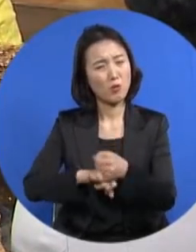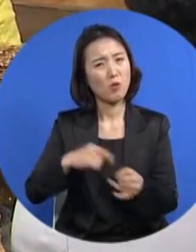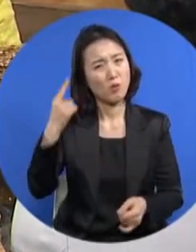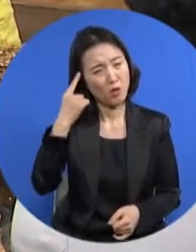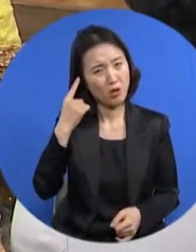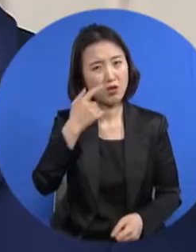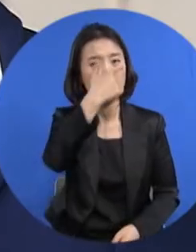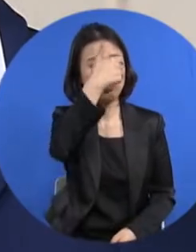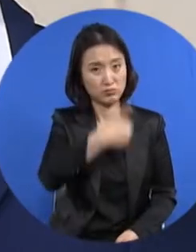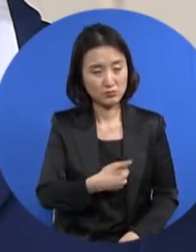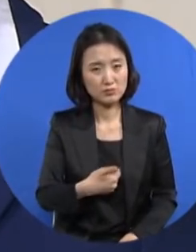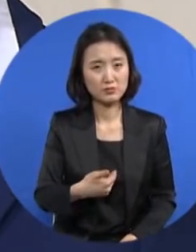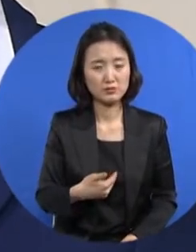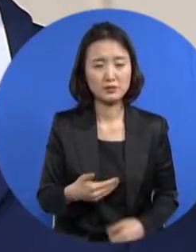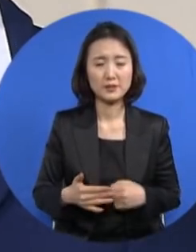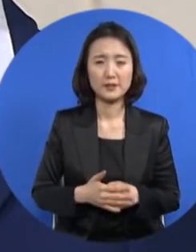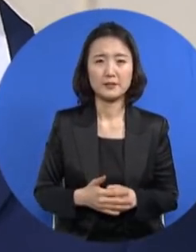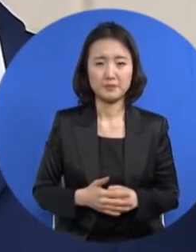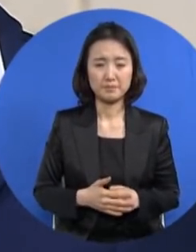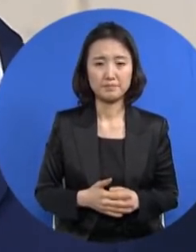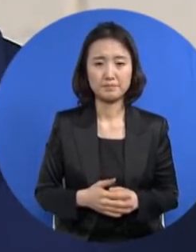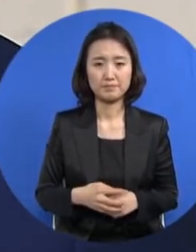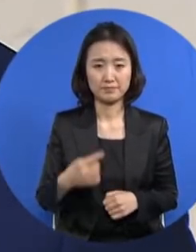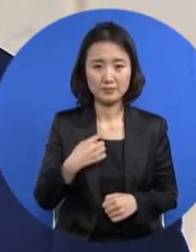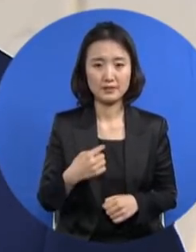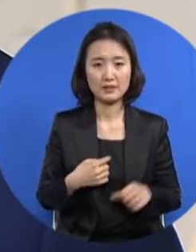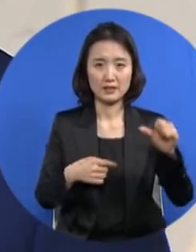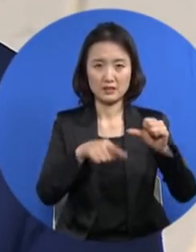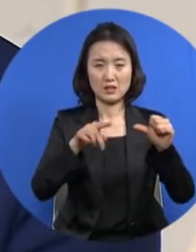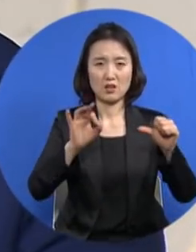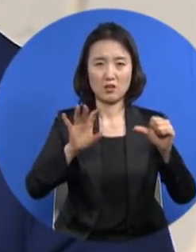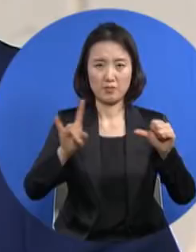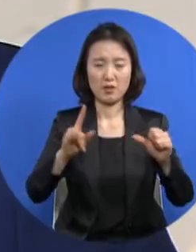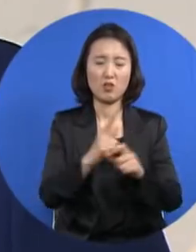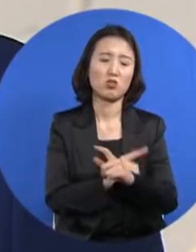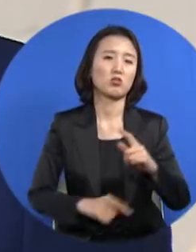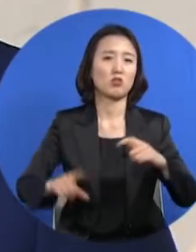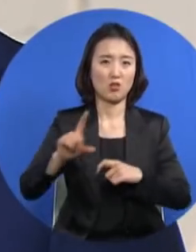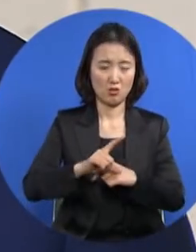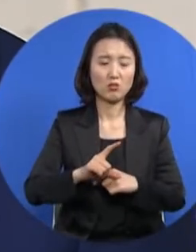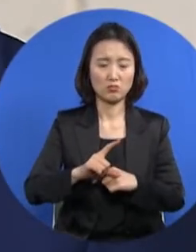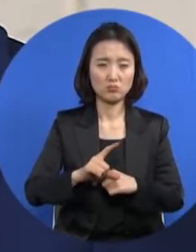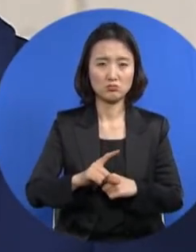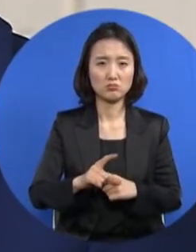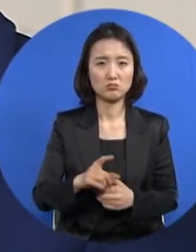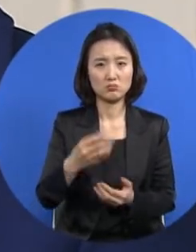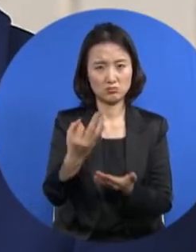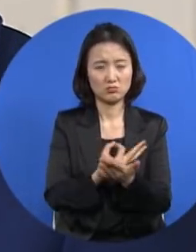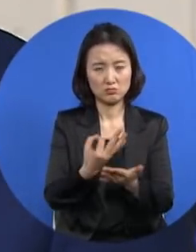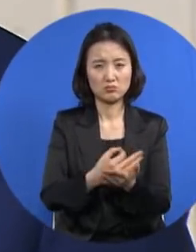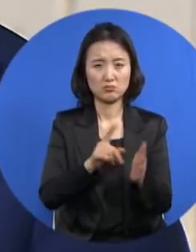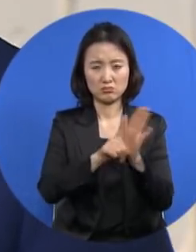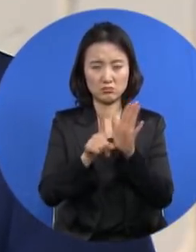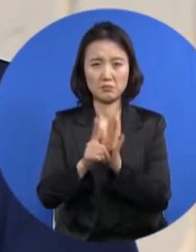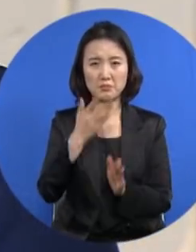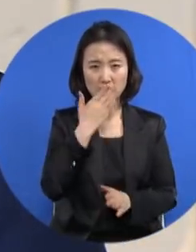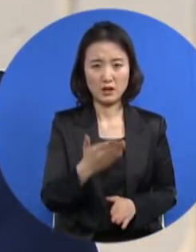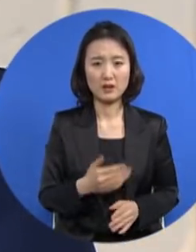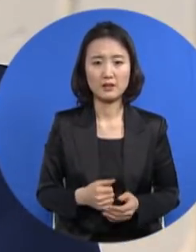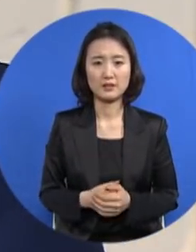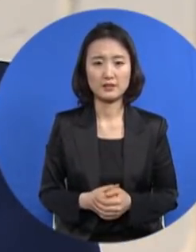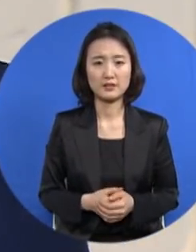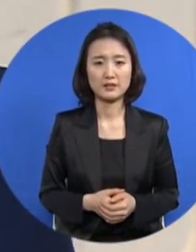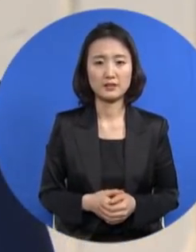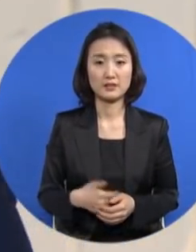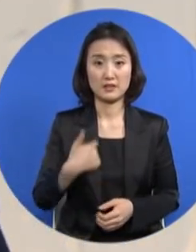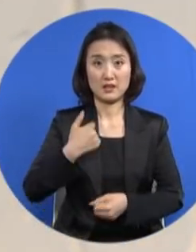제가 최소한 5배에서 10배 정도 팔 수 있다. 요만한 코너를 주면 내가 그 코너 안에서 초밥을